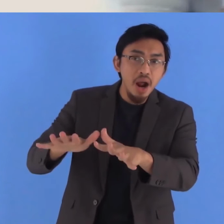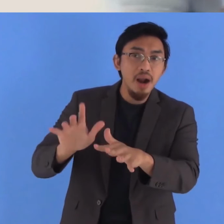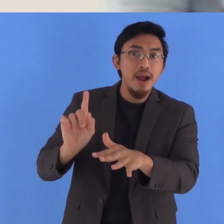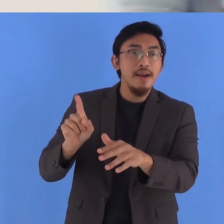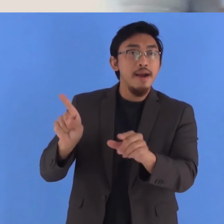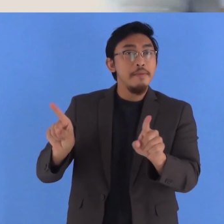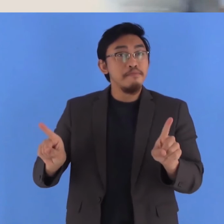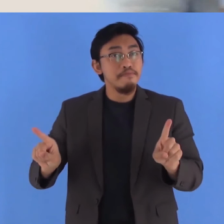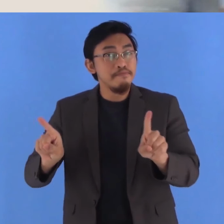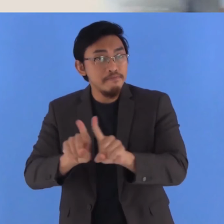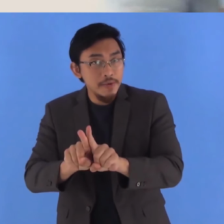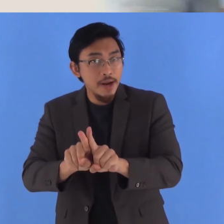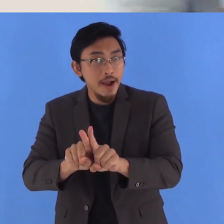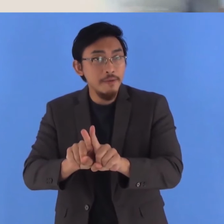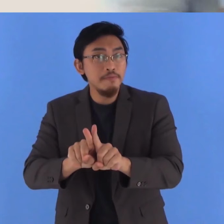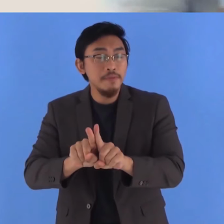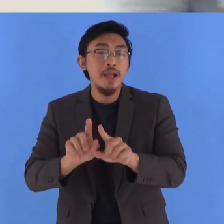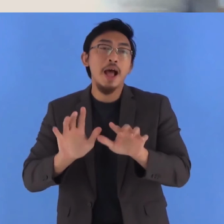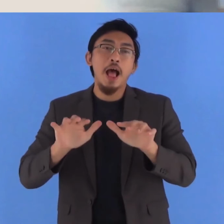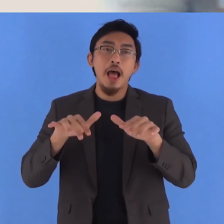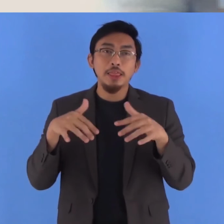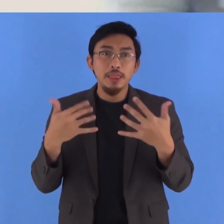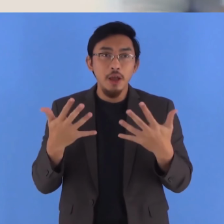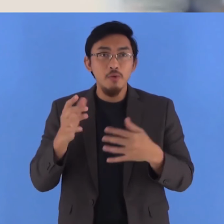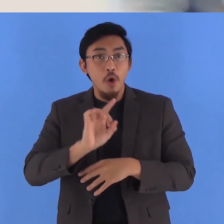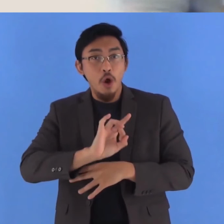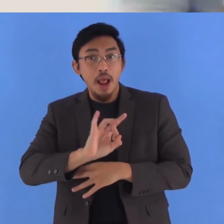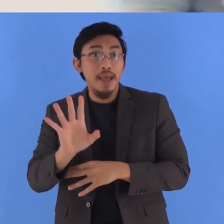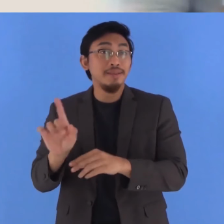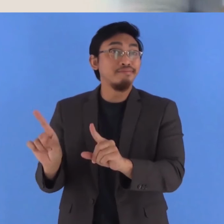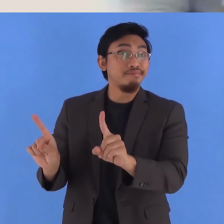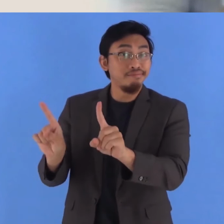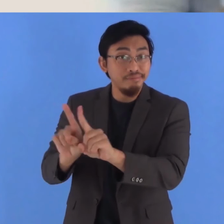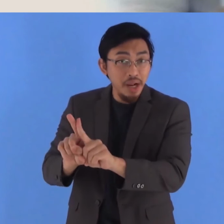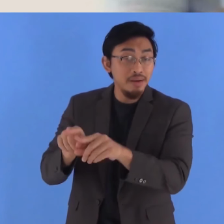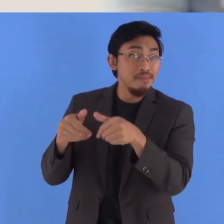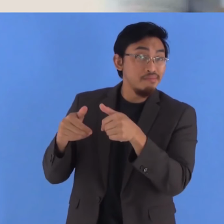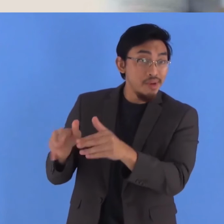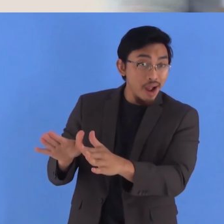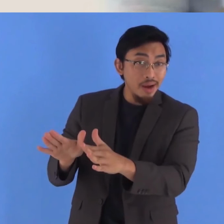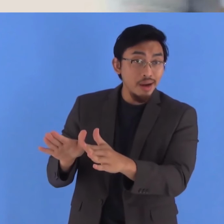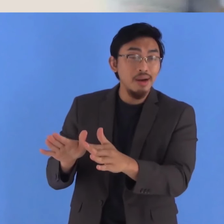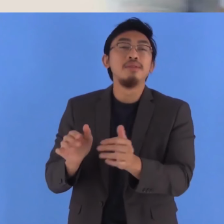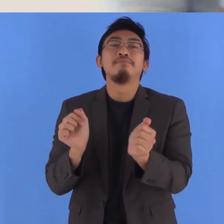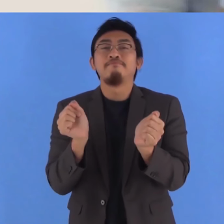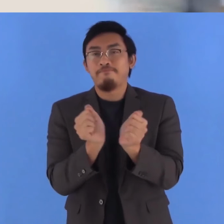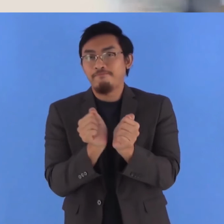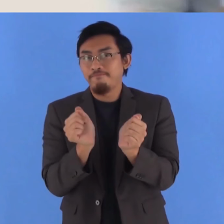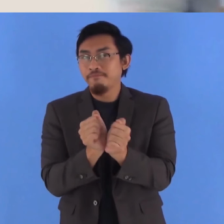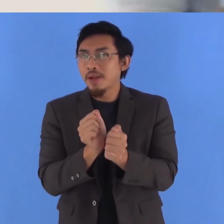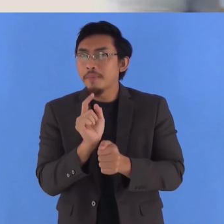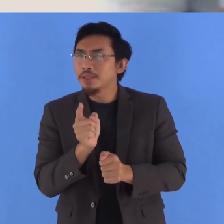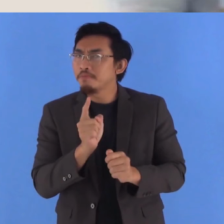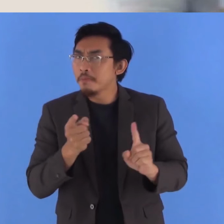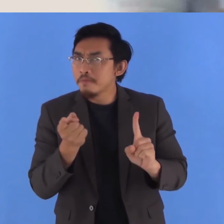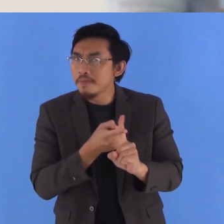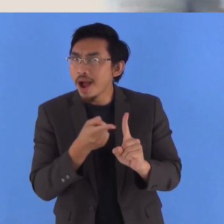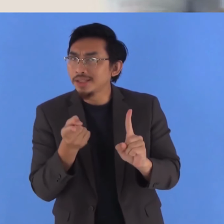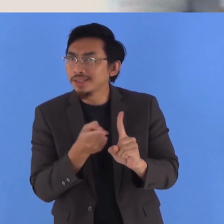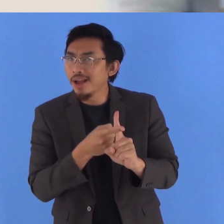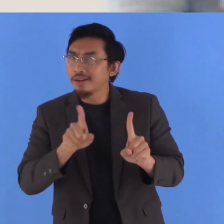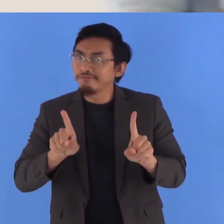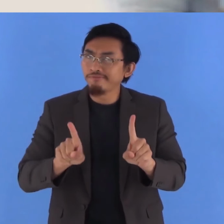atau membiarkan dilakukan perkawinan dengannya atau dengan orang lain, dipidana karena